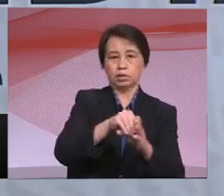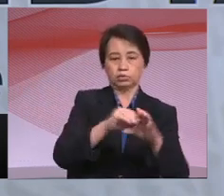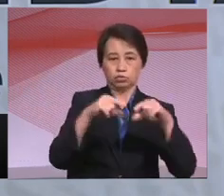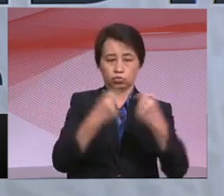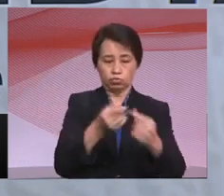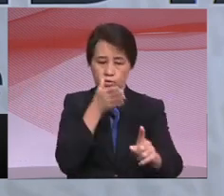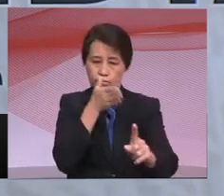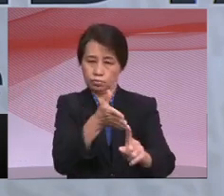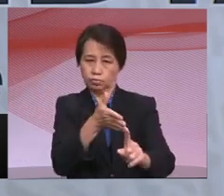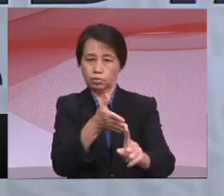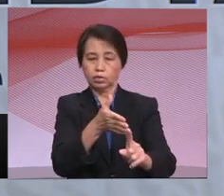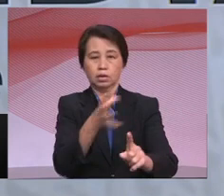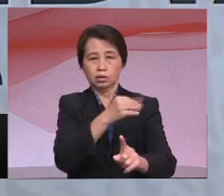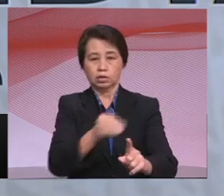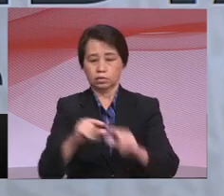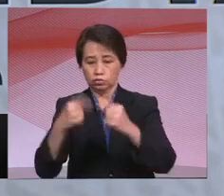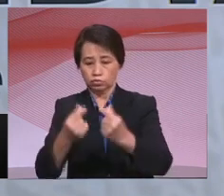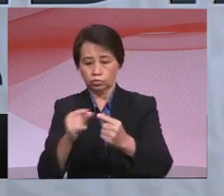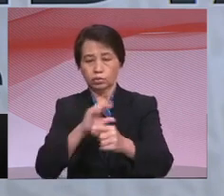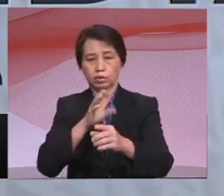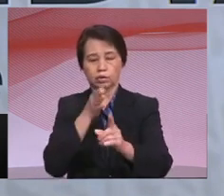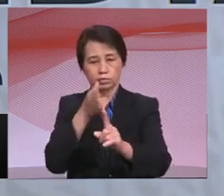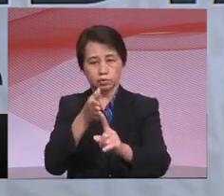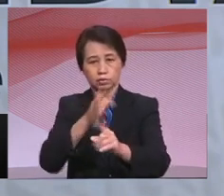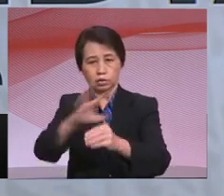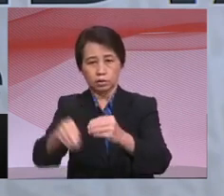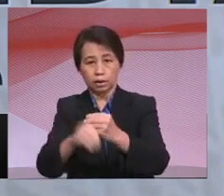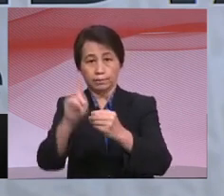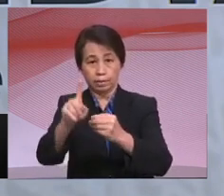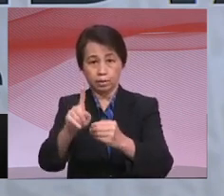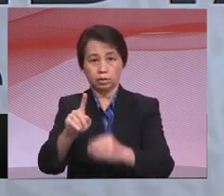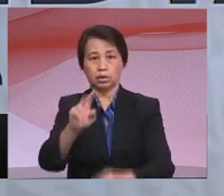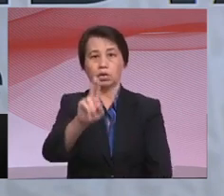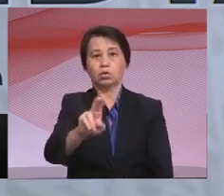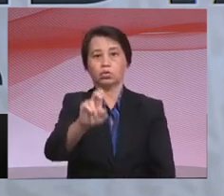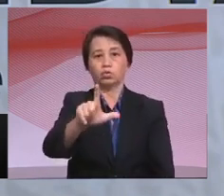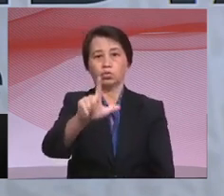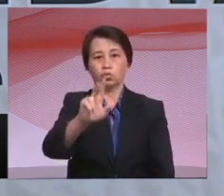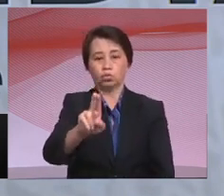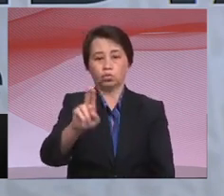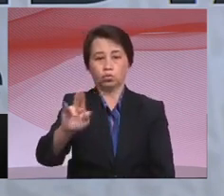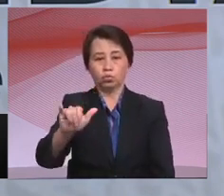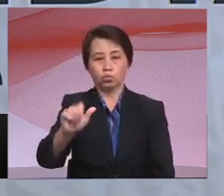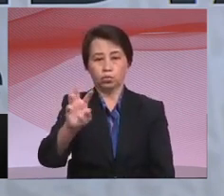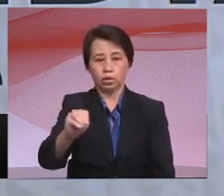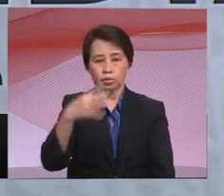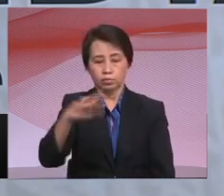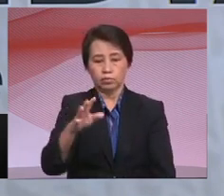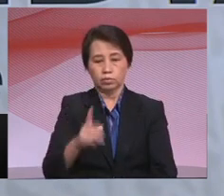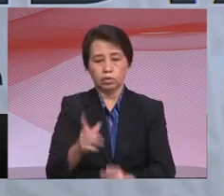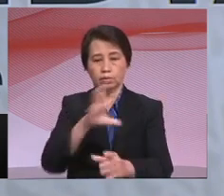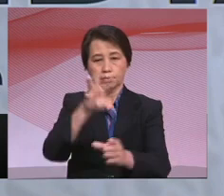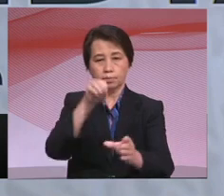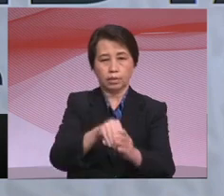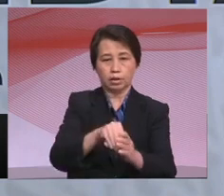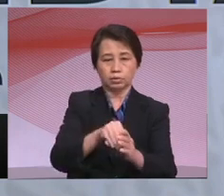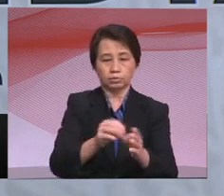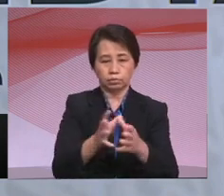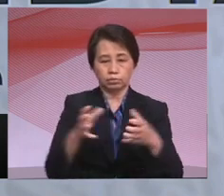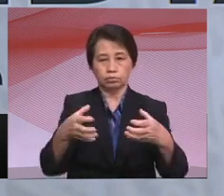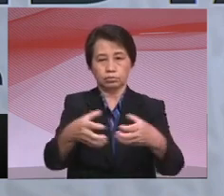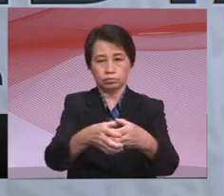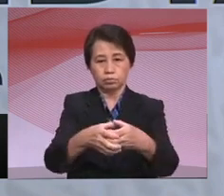dan begitu juga kumpulan sasar kita tambah satu lagi ialah Ulu Tiram. Jadi Ulu Tiram telah pun kita masukkan di